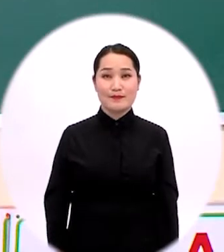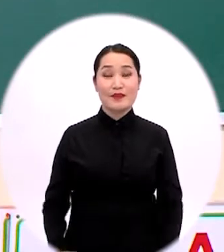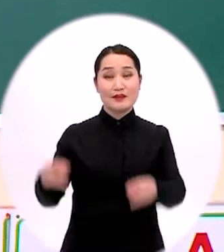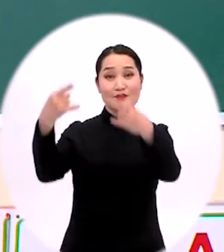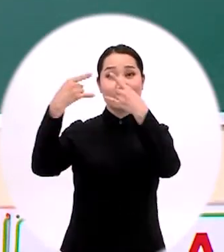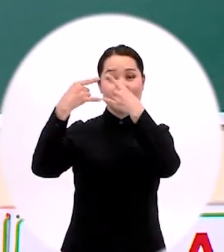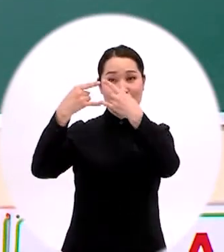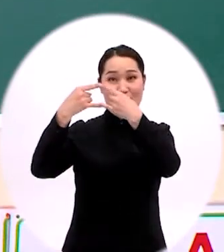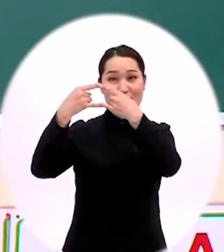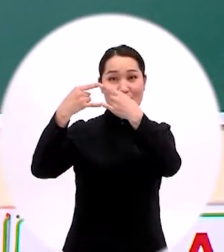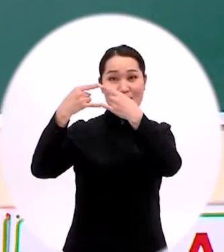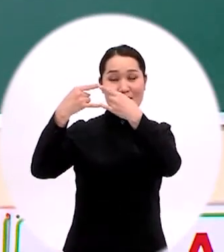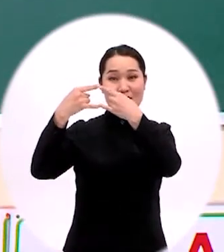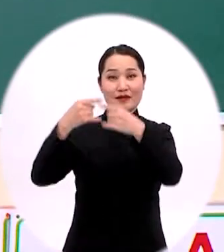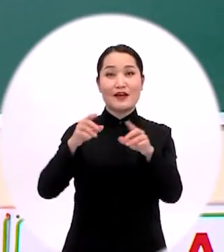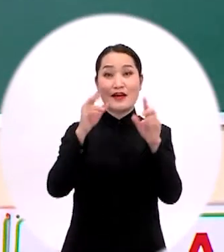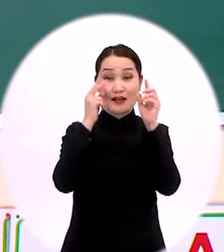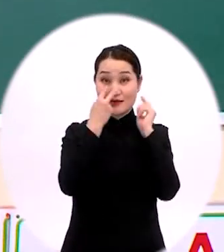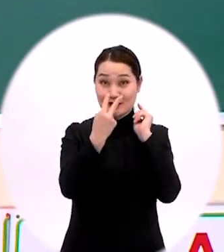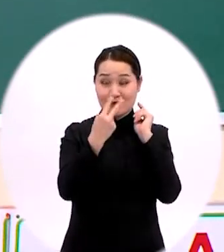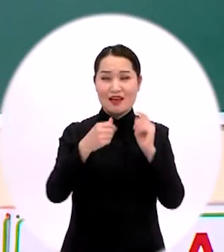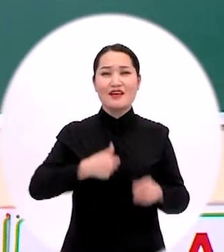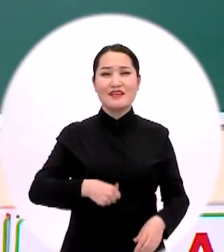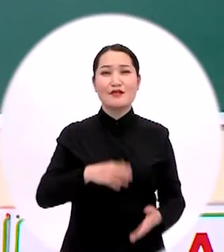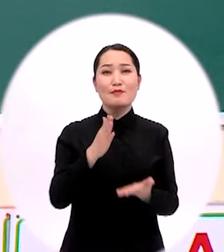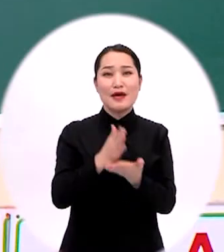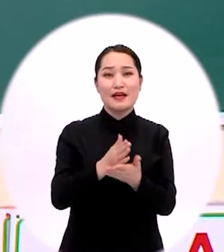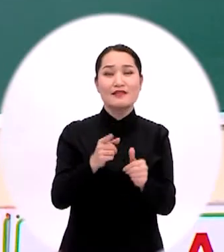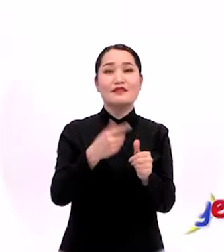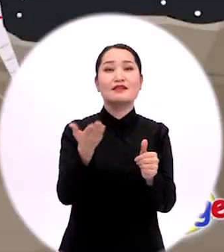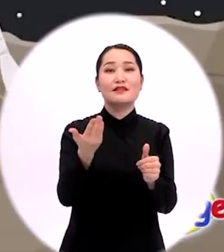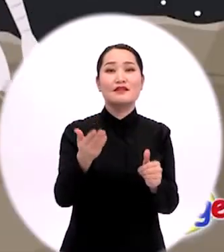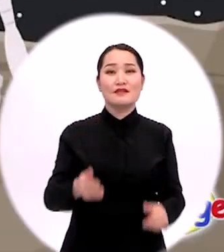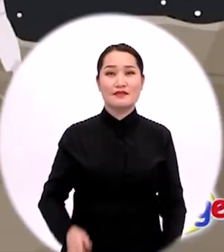Дэлгэцэн дөгөгдөх дүрсийг ажиглаад хин хин байгааг нэрлэе.